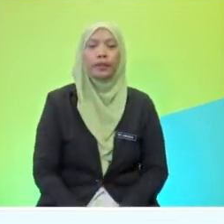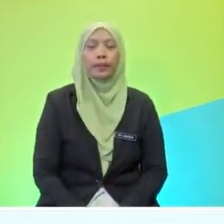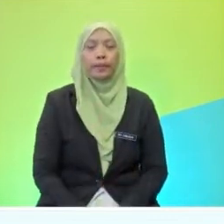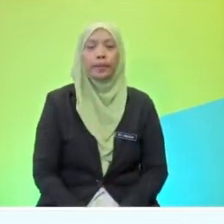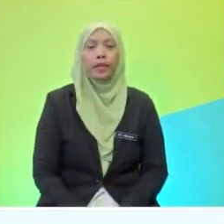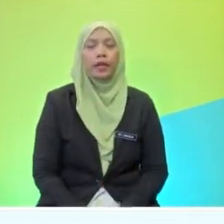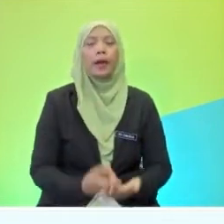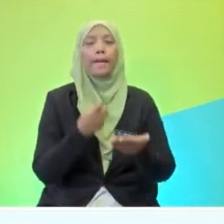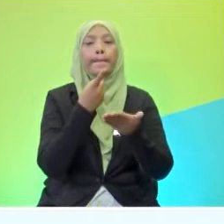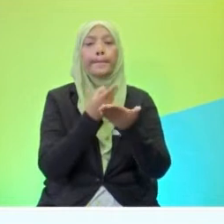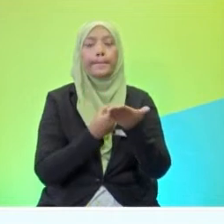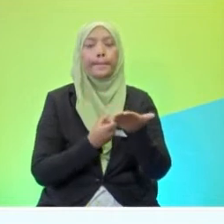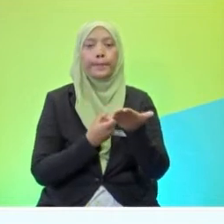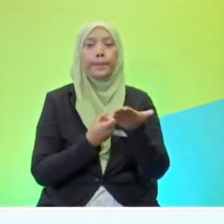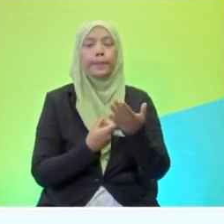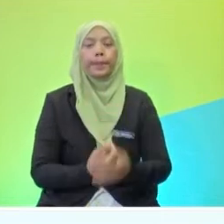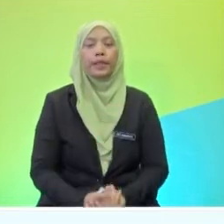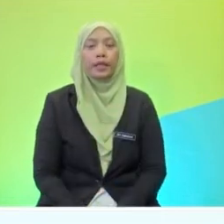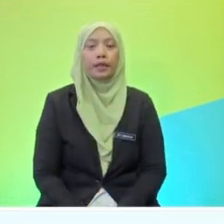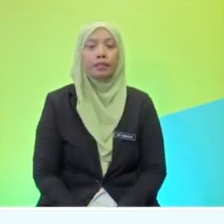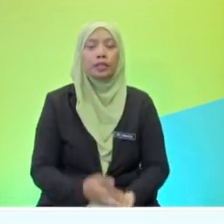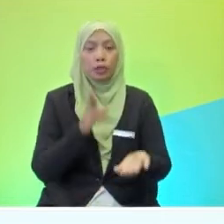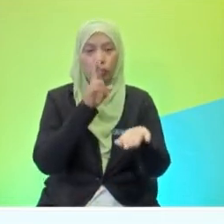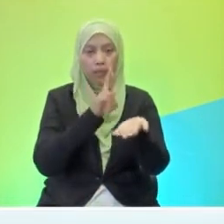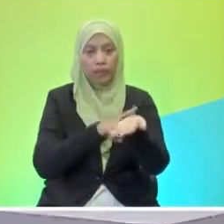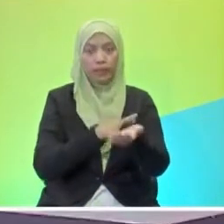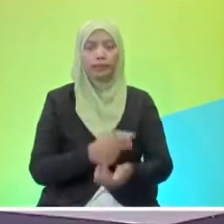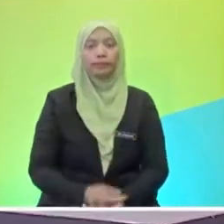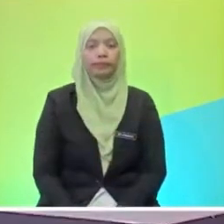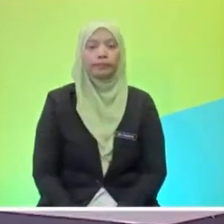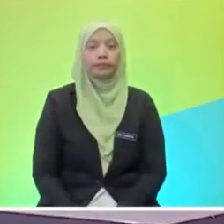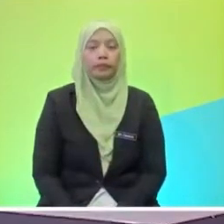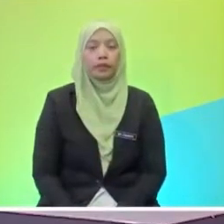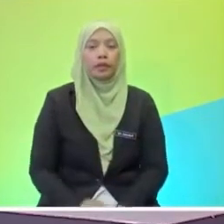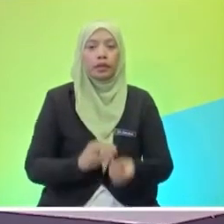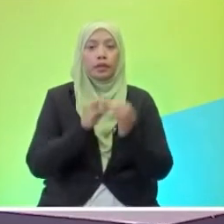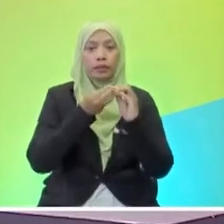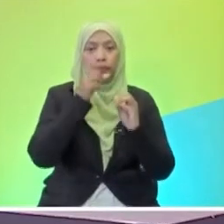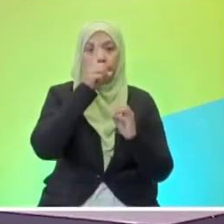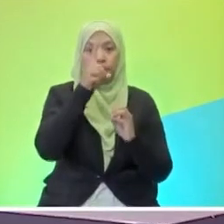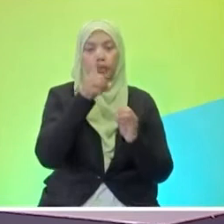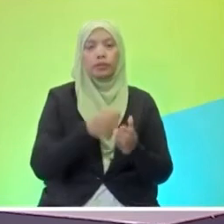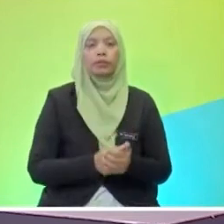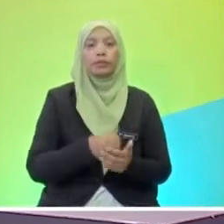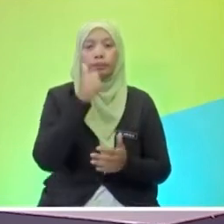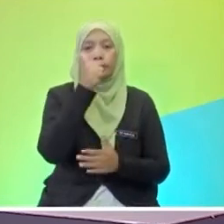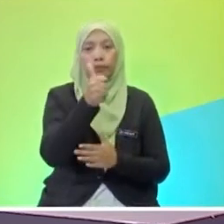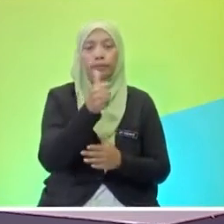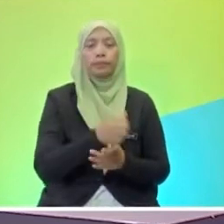untuk merawat sisa pepejal itu oke Tengok balik nomor satu tuh Itu